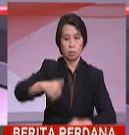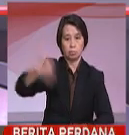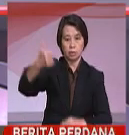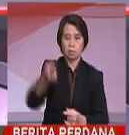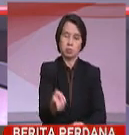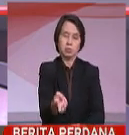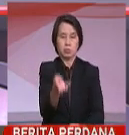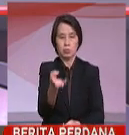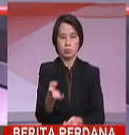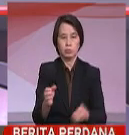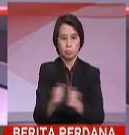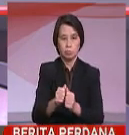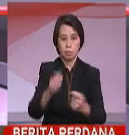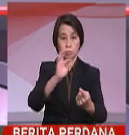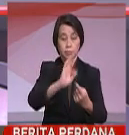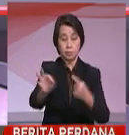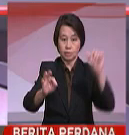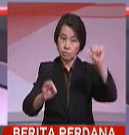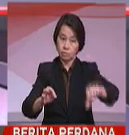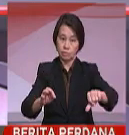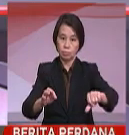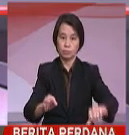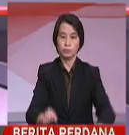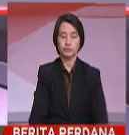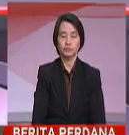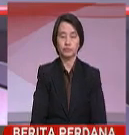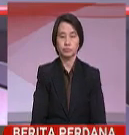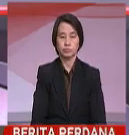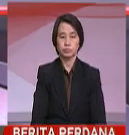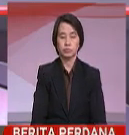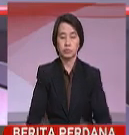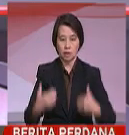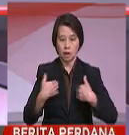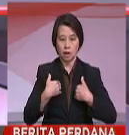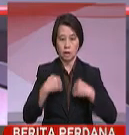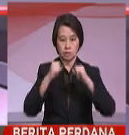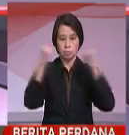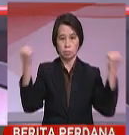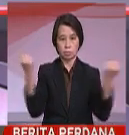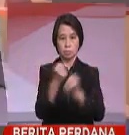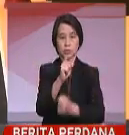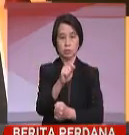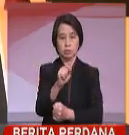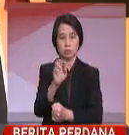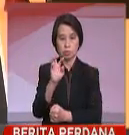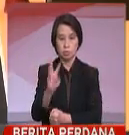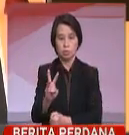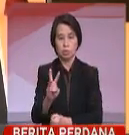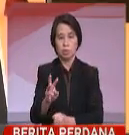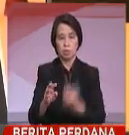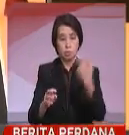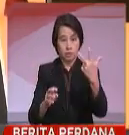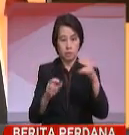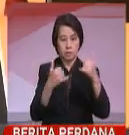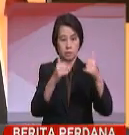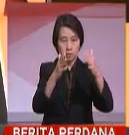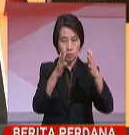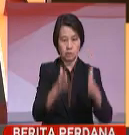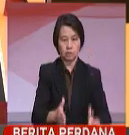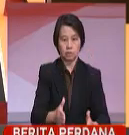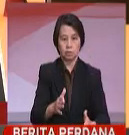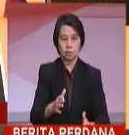menang mudah tanda Pineng Black painted sehari ini berlangsung di stadium titiwangsa EDM dibales sih tiga pemain